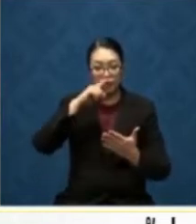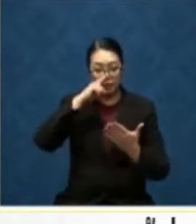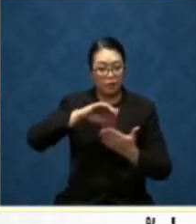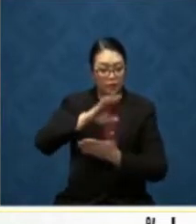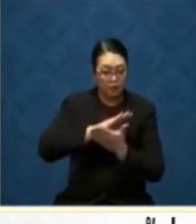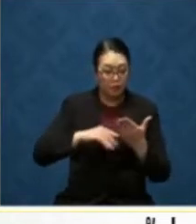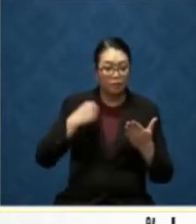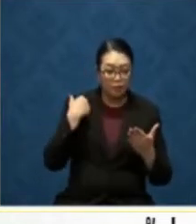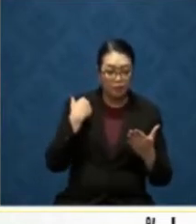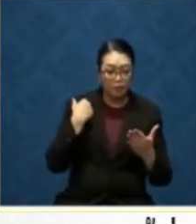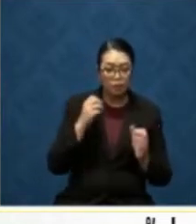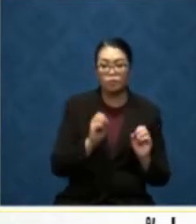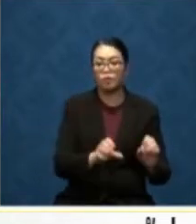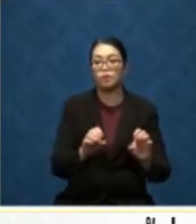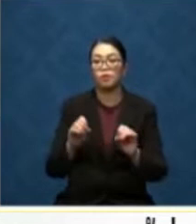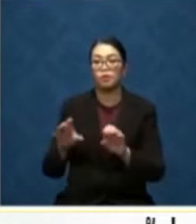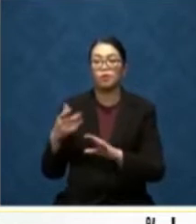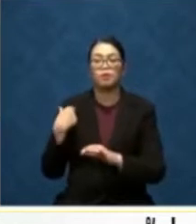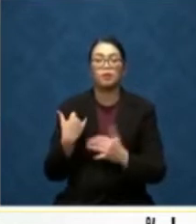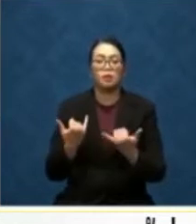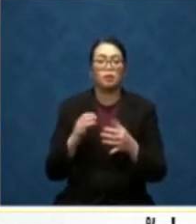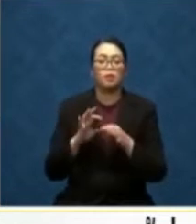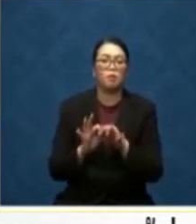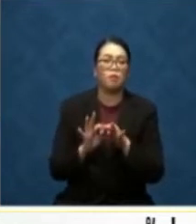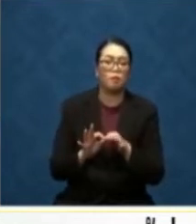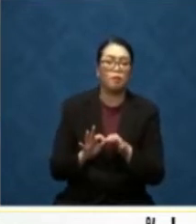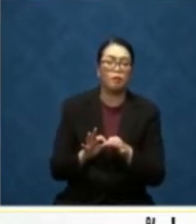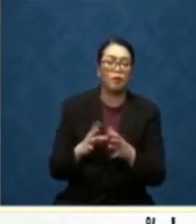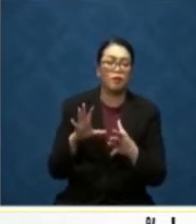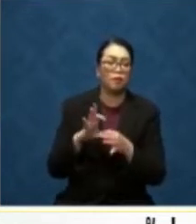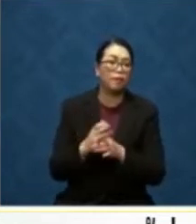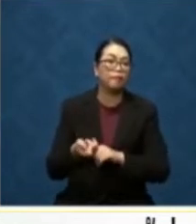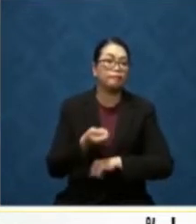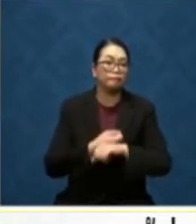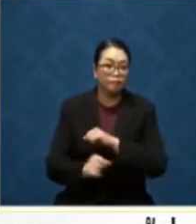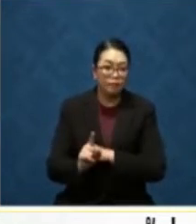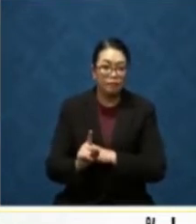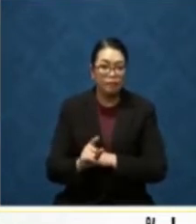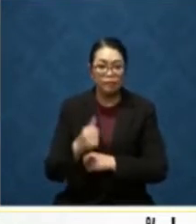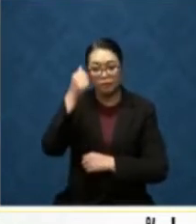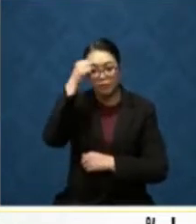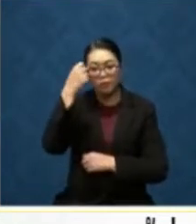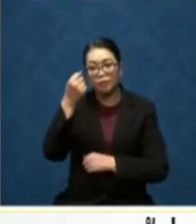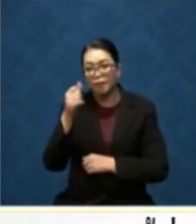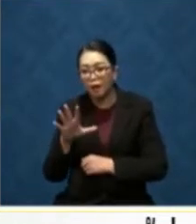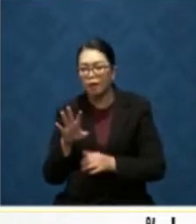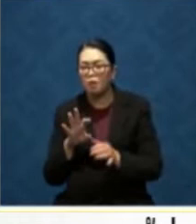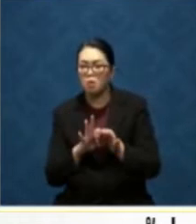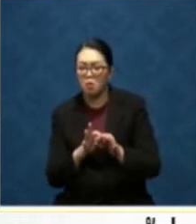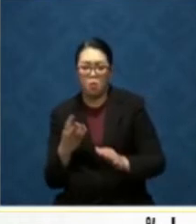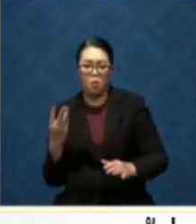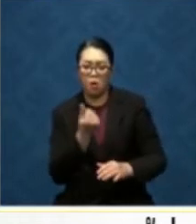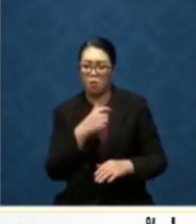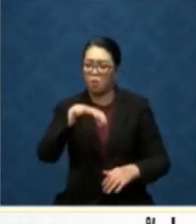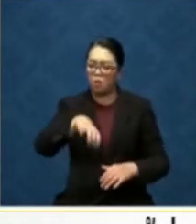งในประเทศและระดัปเทศหลายคนเป็หวงในเรื่องของขอปฏิบัติเช่น 15 วนบ้างก็ดี